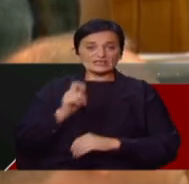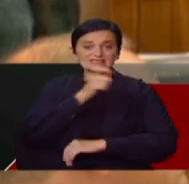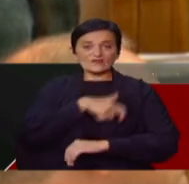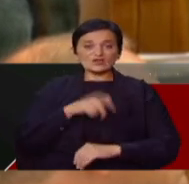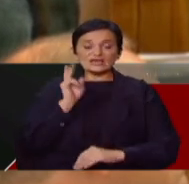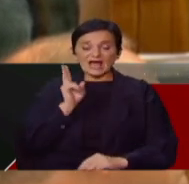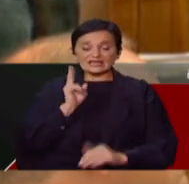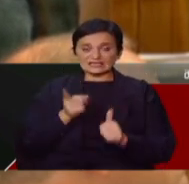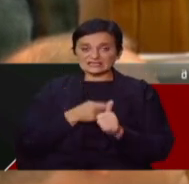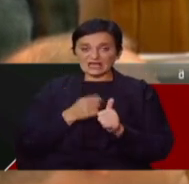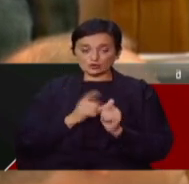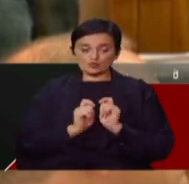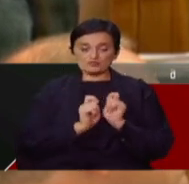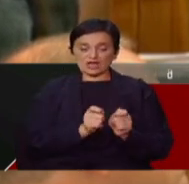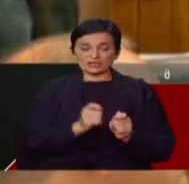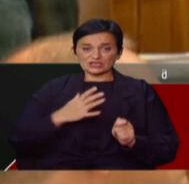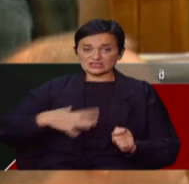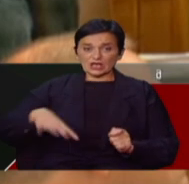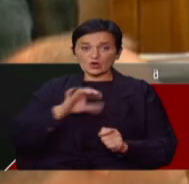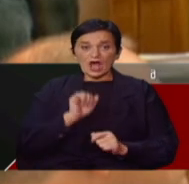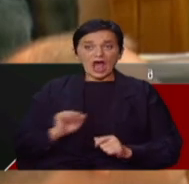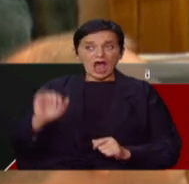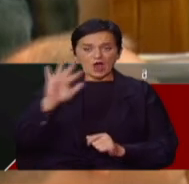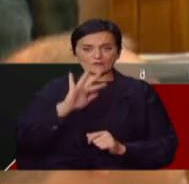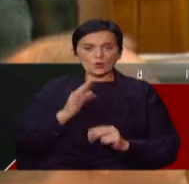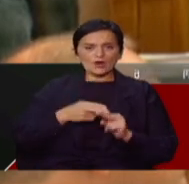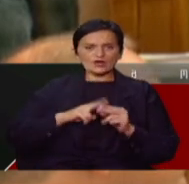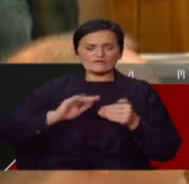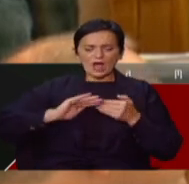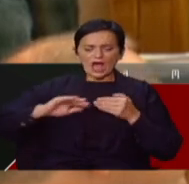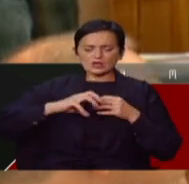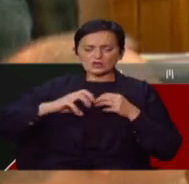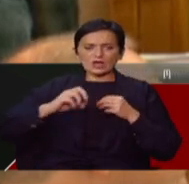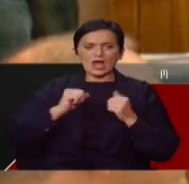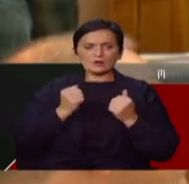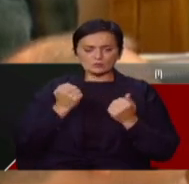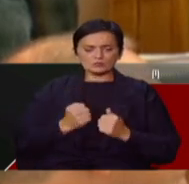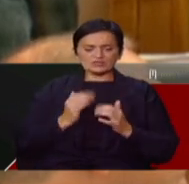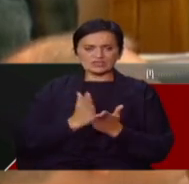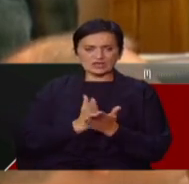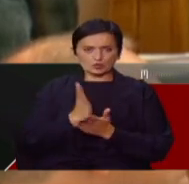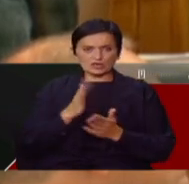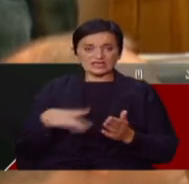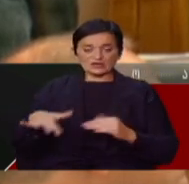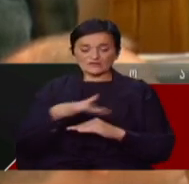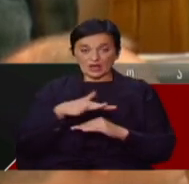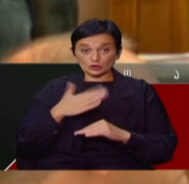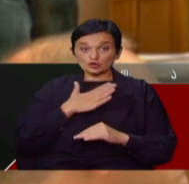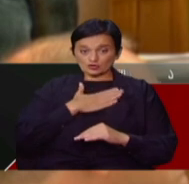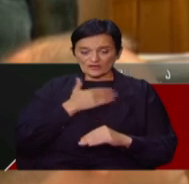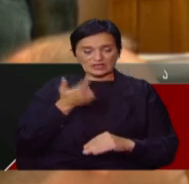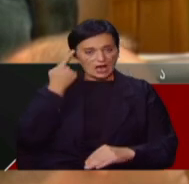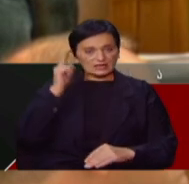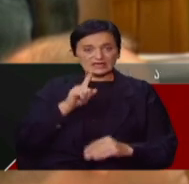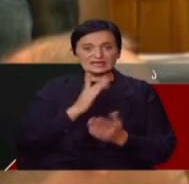წევრობის კანდიდატის სტატუსი მიანიჭა საქართველოს, ევროპაში ყველაზე მოწყვლა და ყველაზე მტკიცე ევროპული მისწრაფებების მქონე ქვეყანას. ჩვენ კარგად